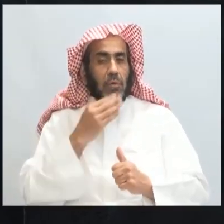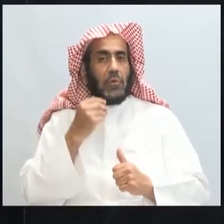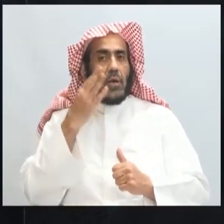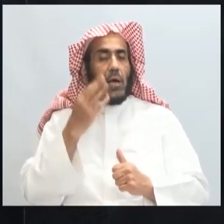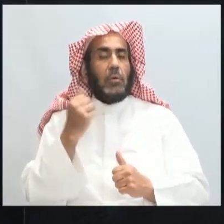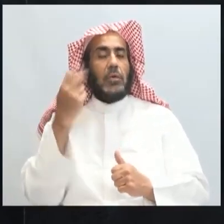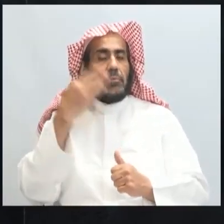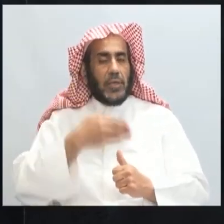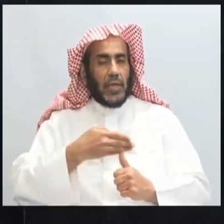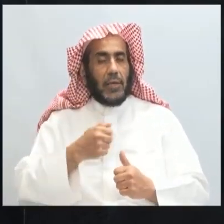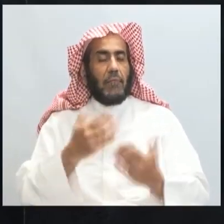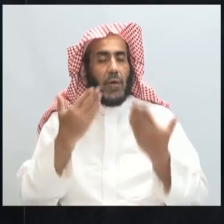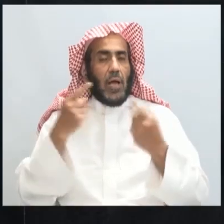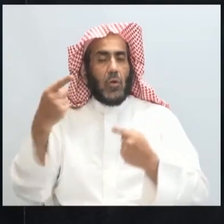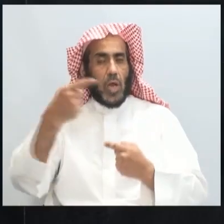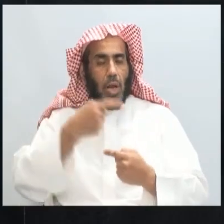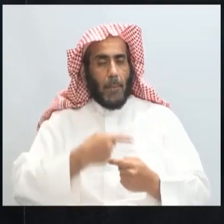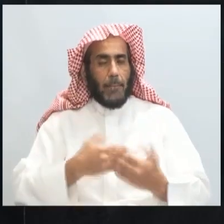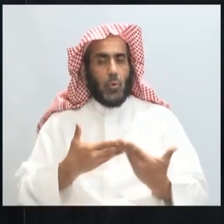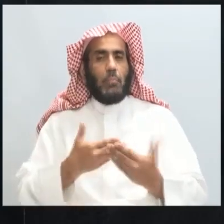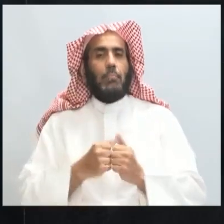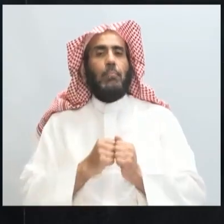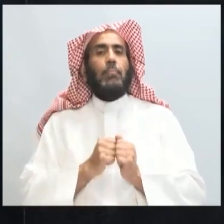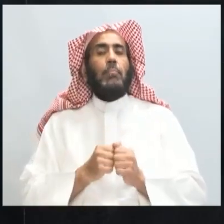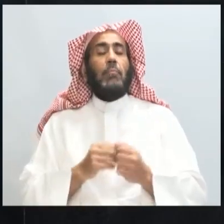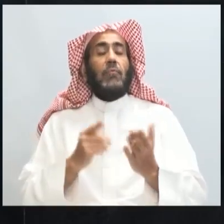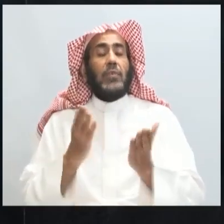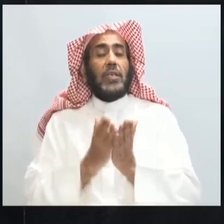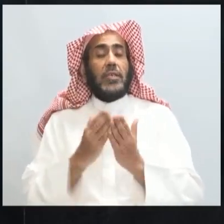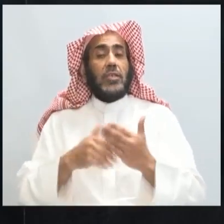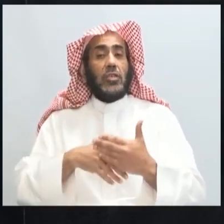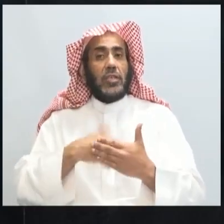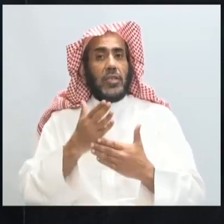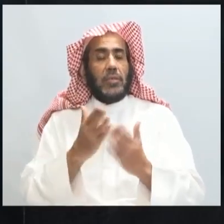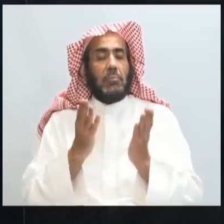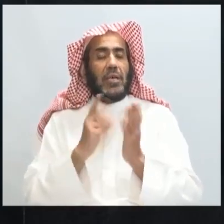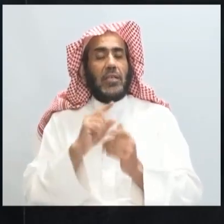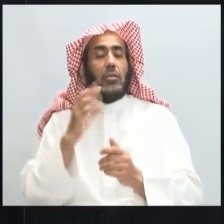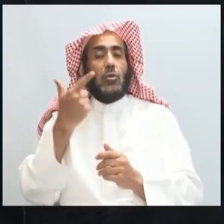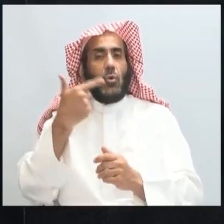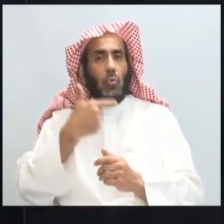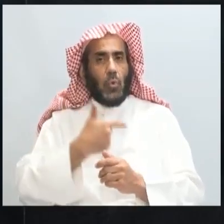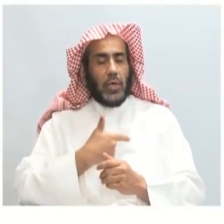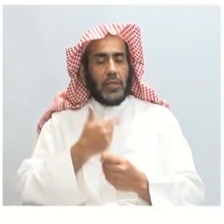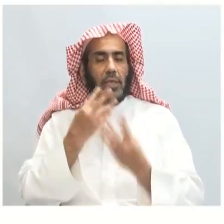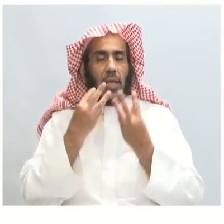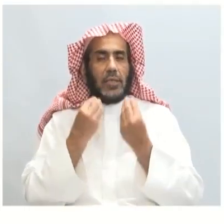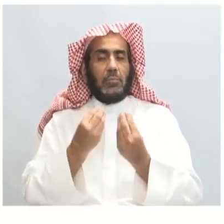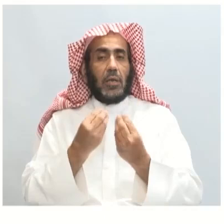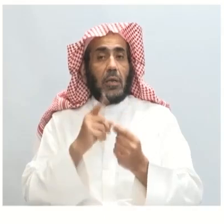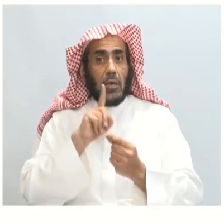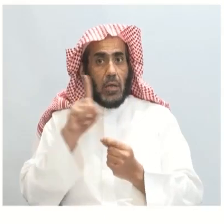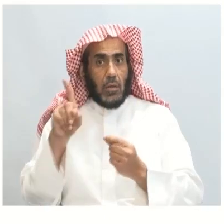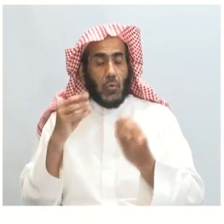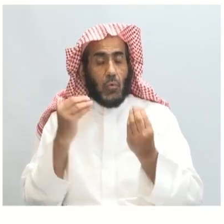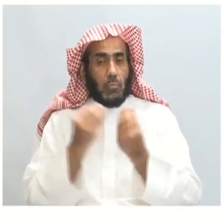الابتدائي فاهلا وسهلا بكم في درس جديد لماده لغتي الجميله ننظر